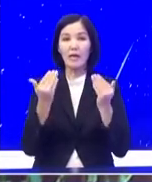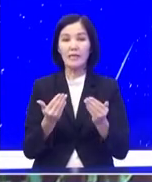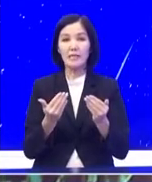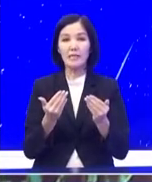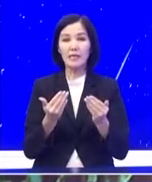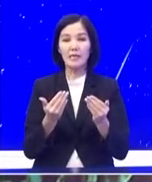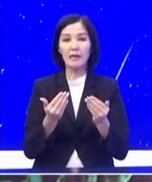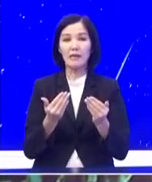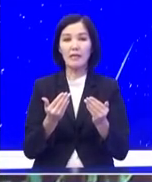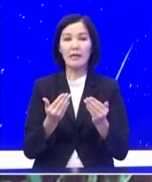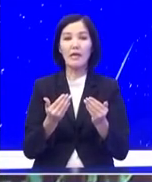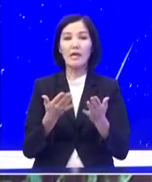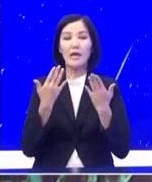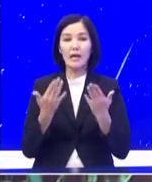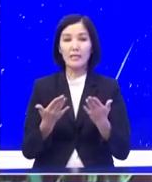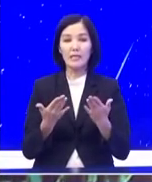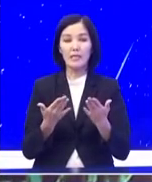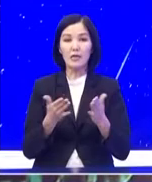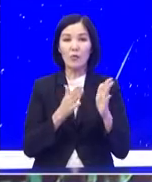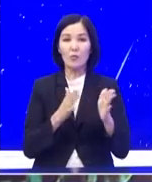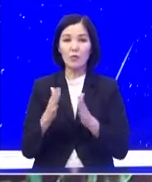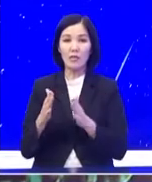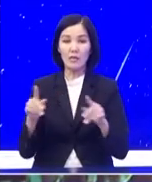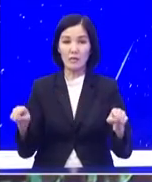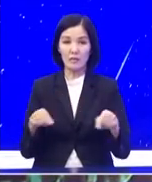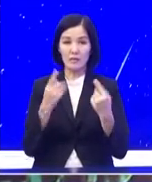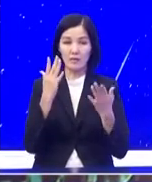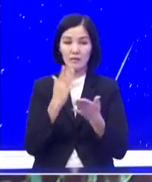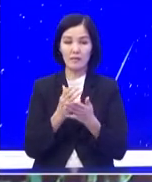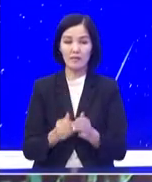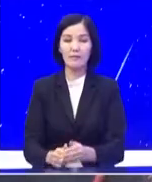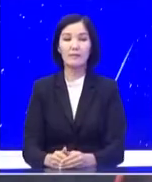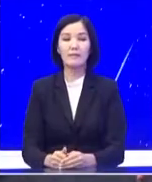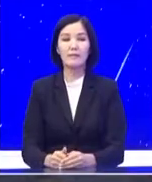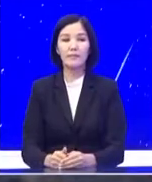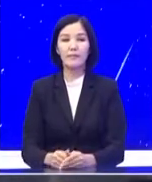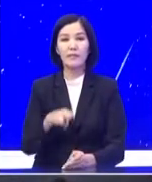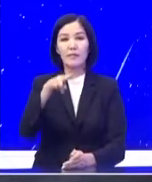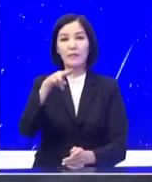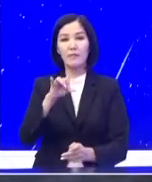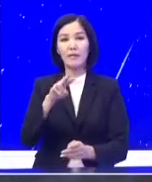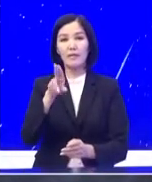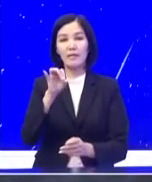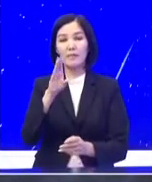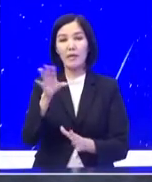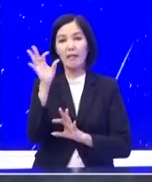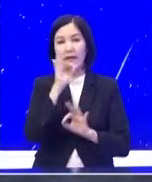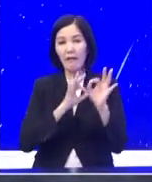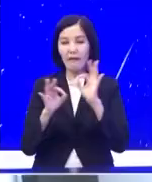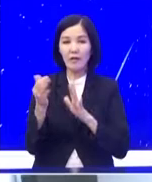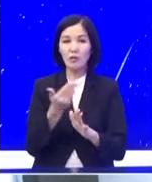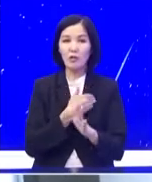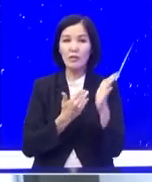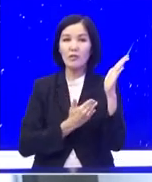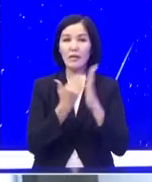қазірше мамандар болса, жағдай біршама оңтайландырылды деп отыр. Пандемия тұсында дәріге сұраныс артты.